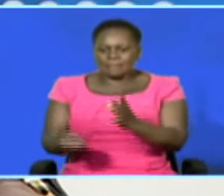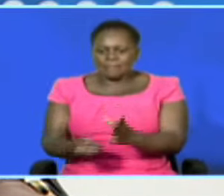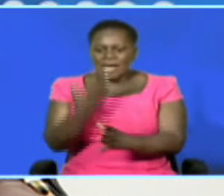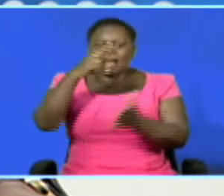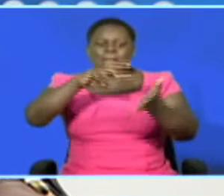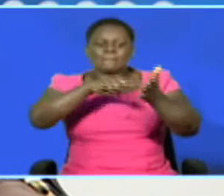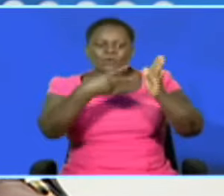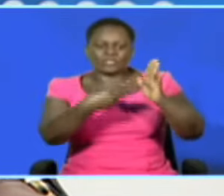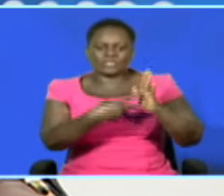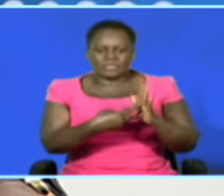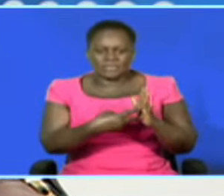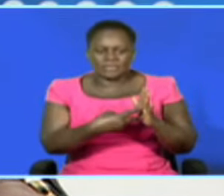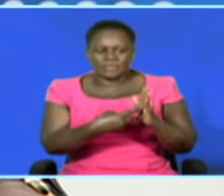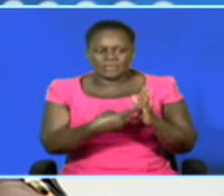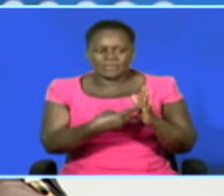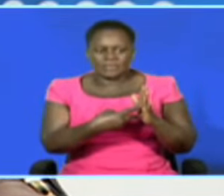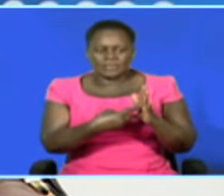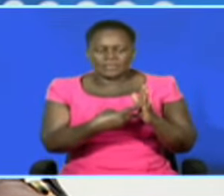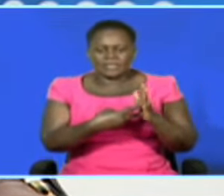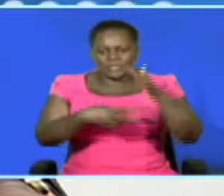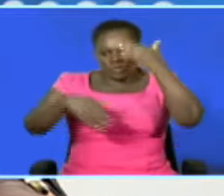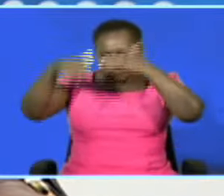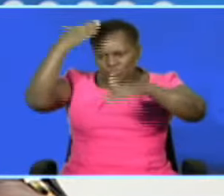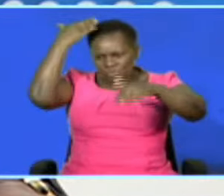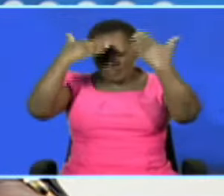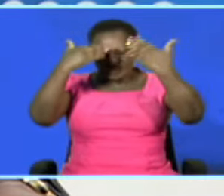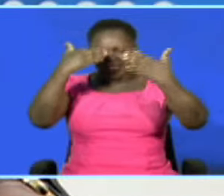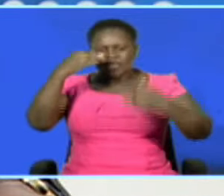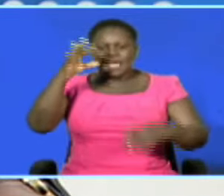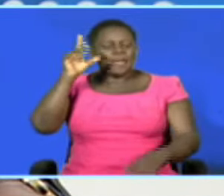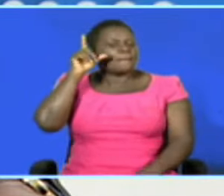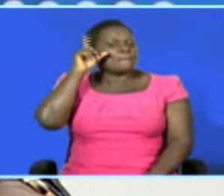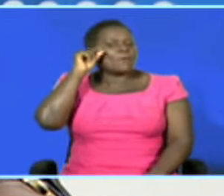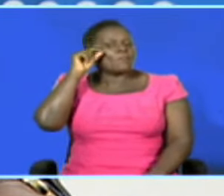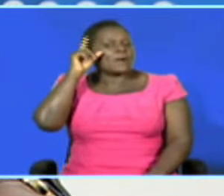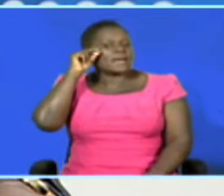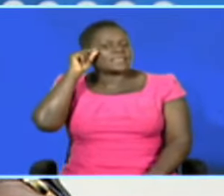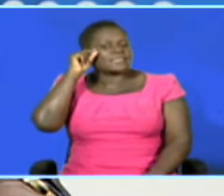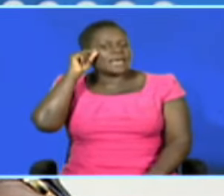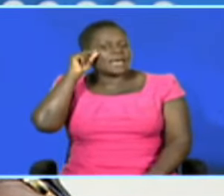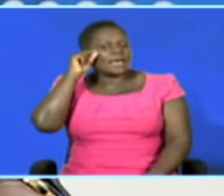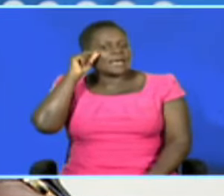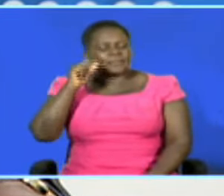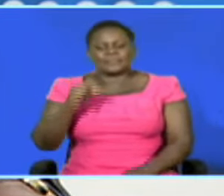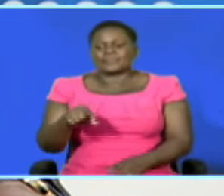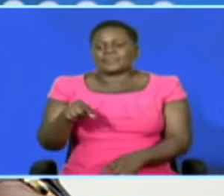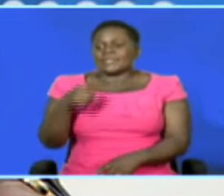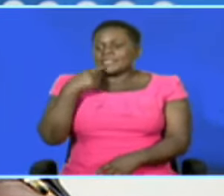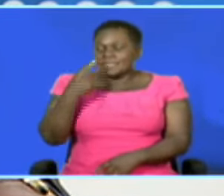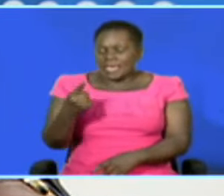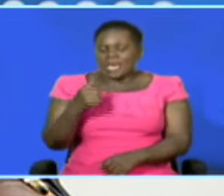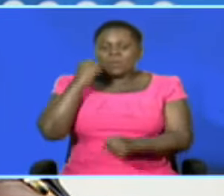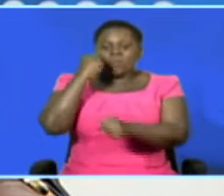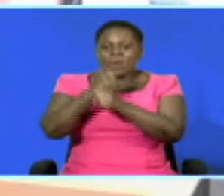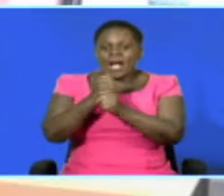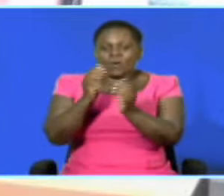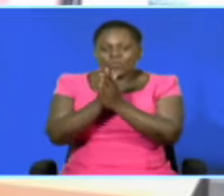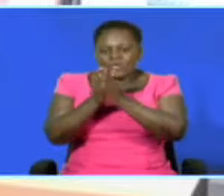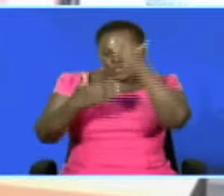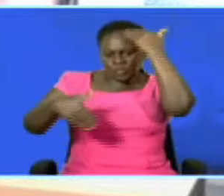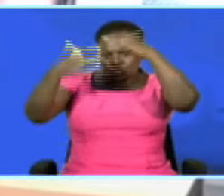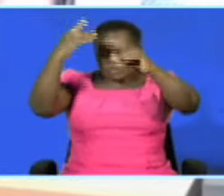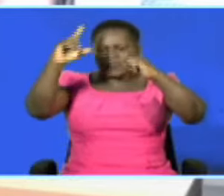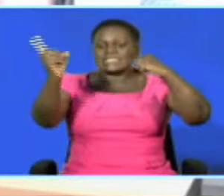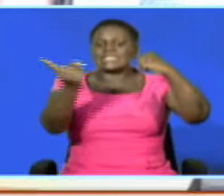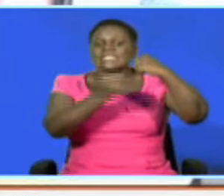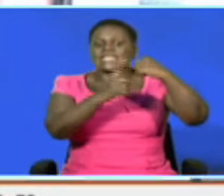mradi huo maarufu kama Engage katika chuo cha Pwani, Profesa Julius Oyugi amesema kwamba wameshirikiana na vyuo vikuu 6